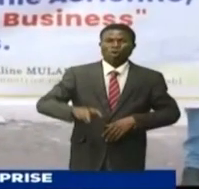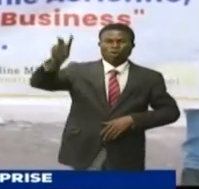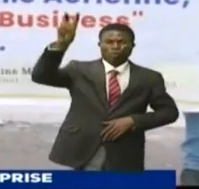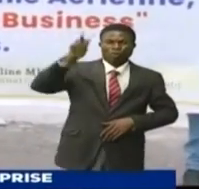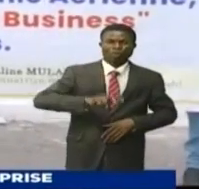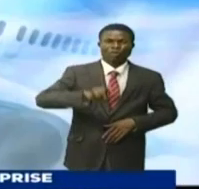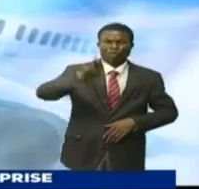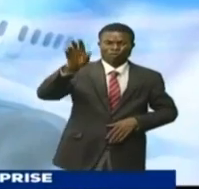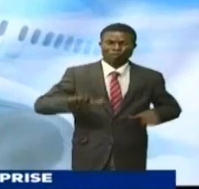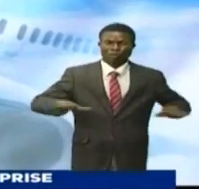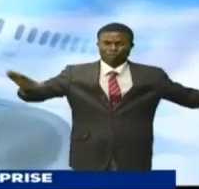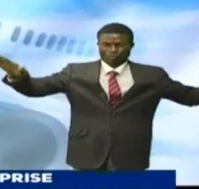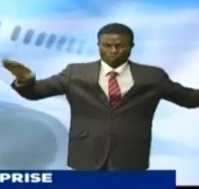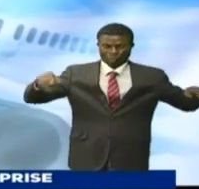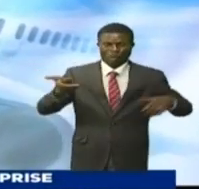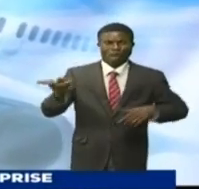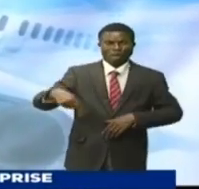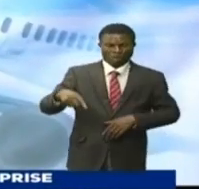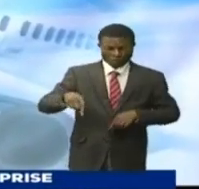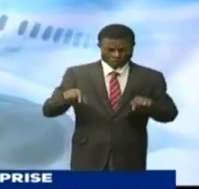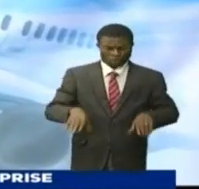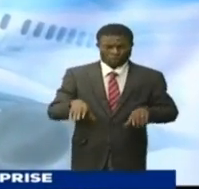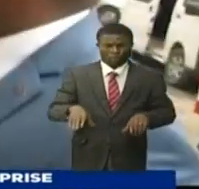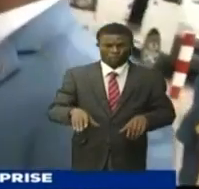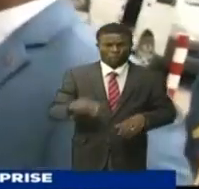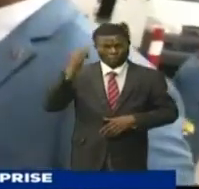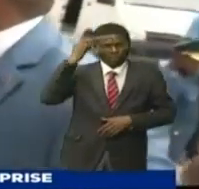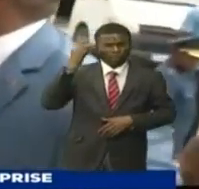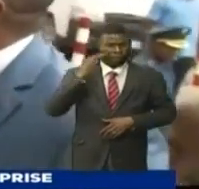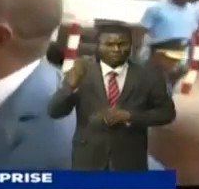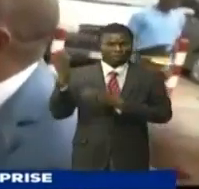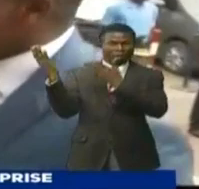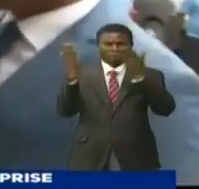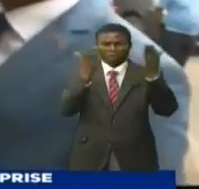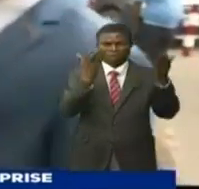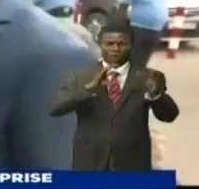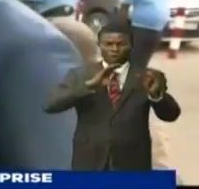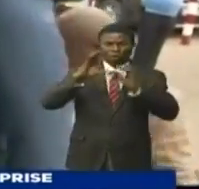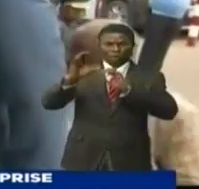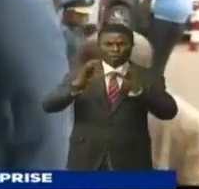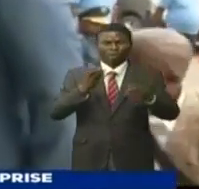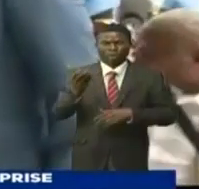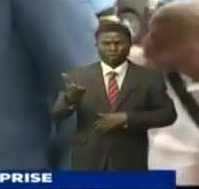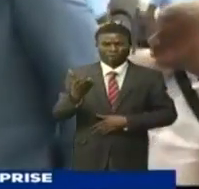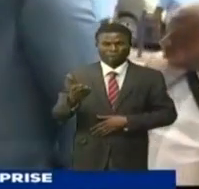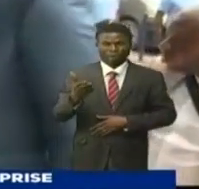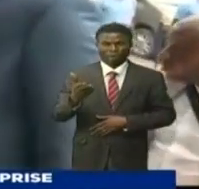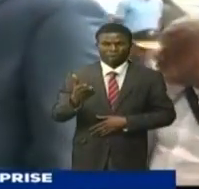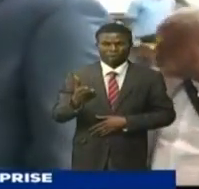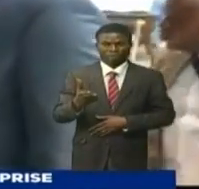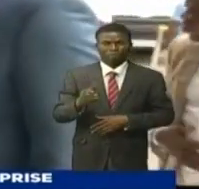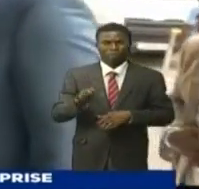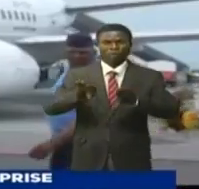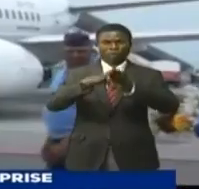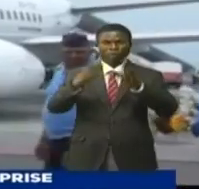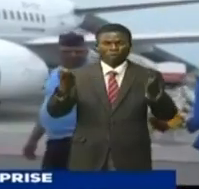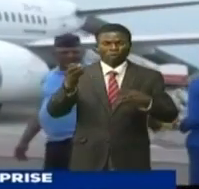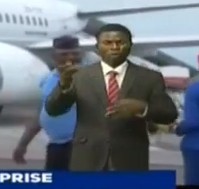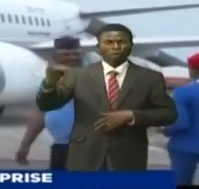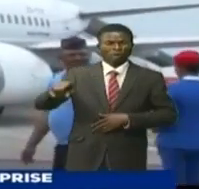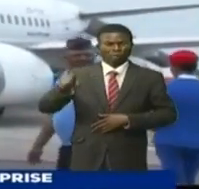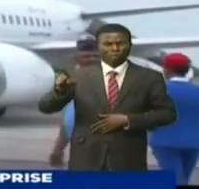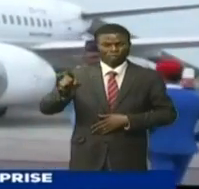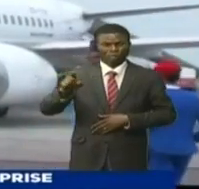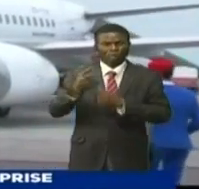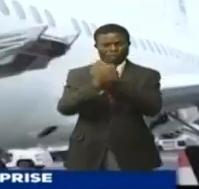c'est-à-dire à l'intérieur du pays le ministre des Transports voit de communication et des désenclavesments chez ruban